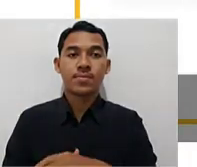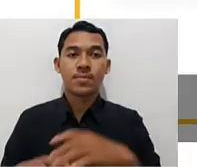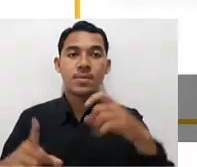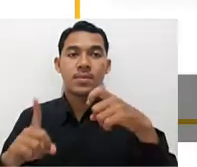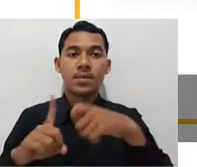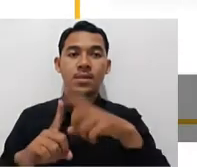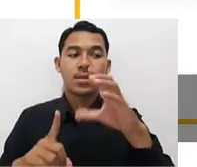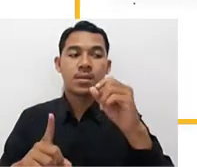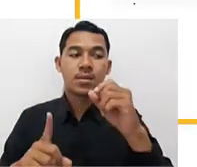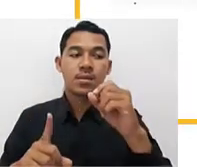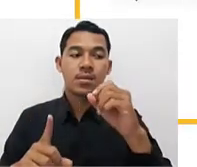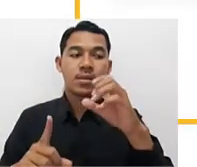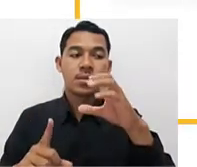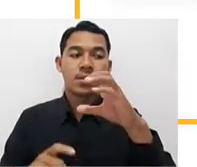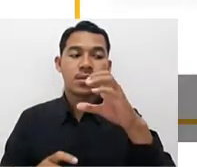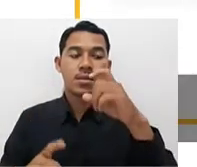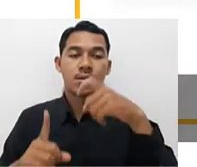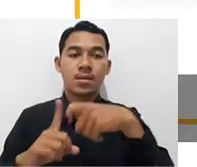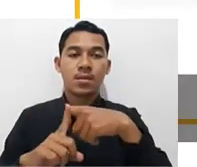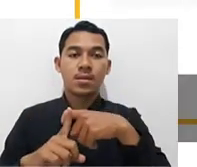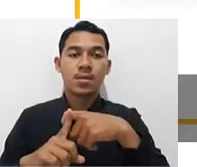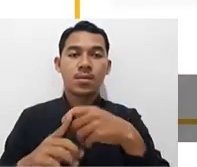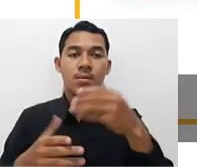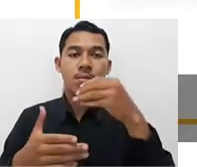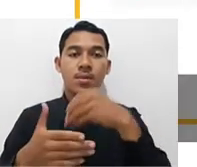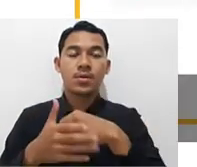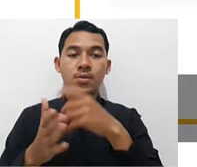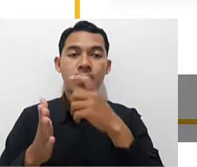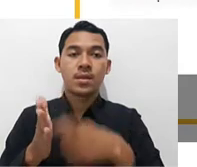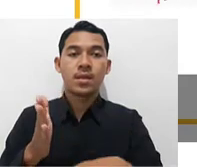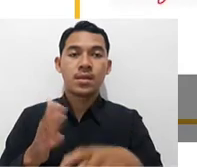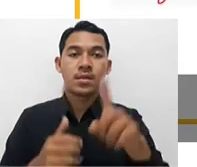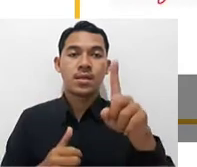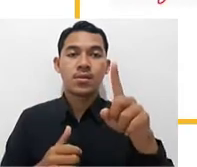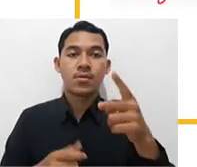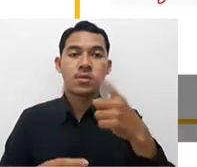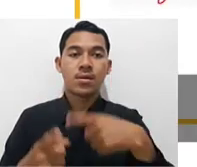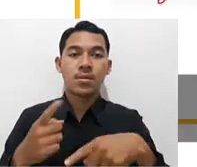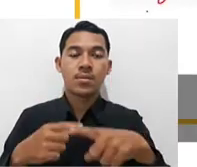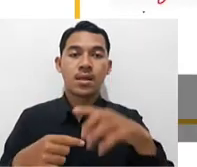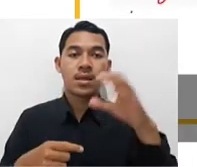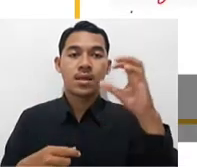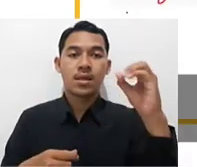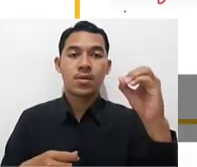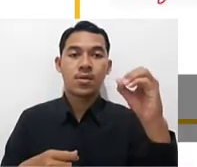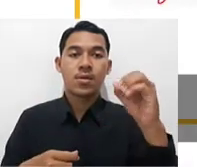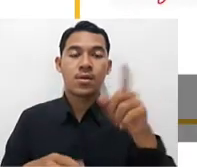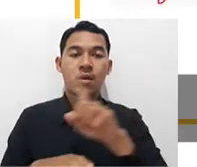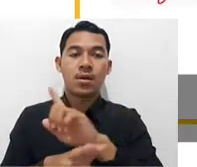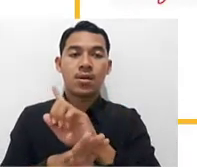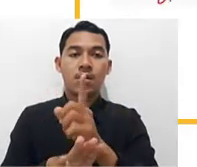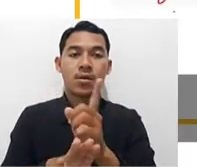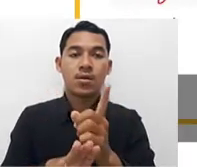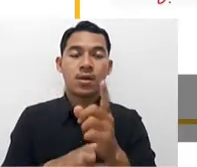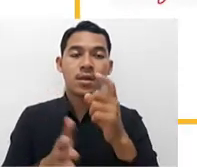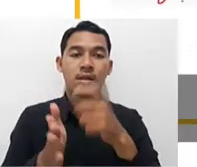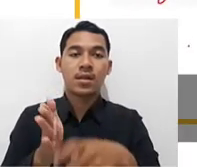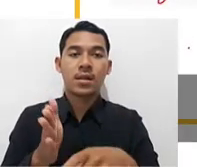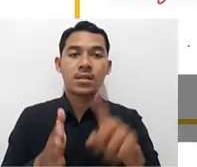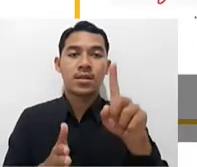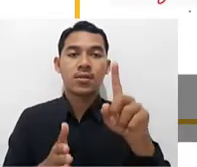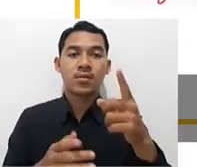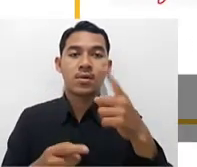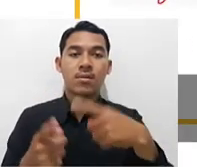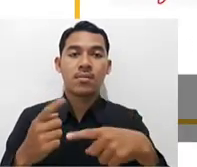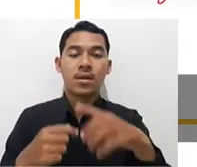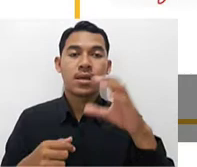clock istilahnya dikasih nilai satu terus balik lagi ke nol, jadi clock itu tuh berubah ke nilai satu terus balik lagi